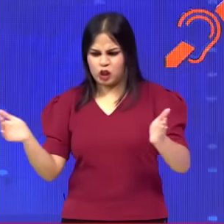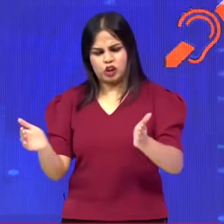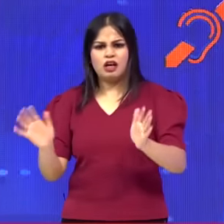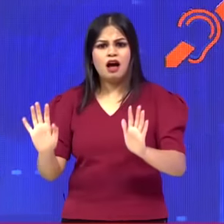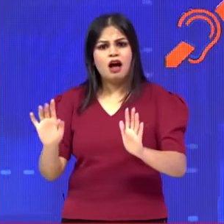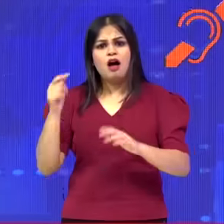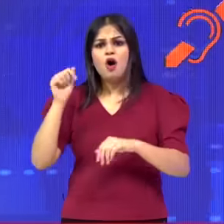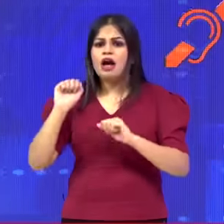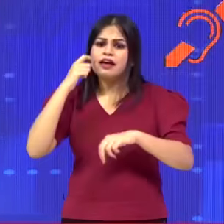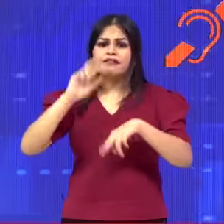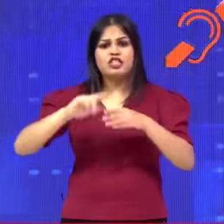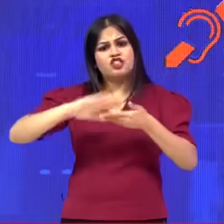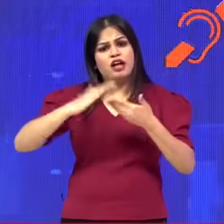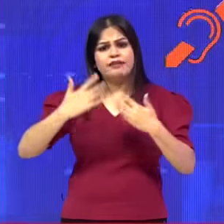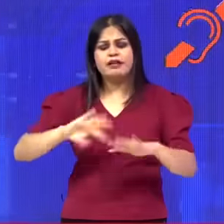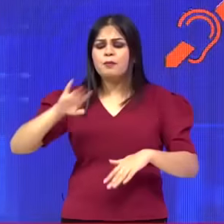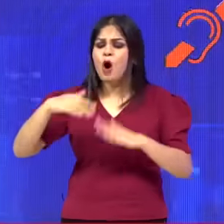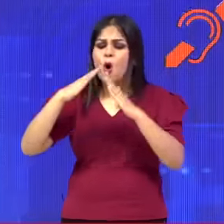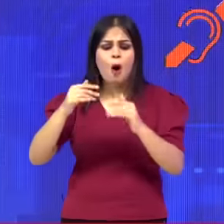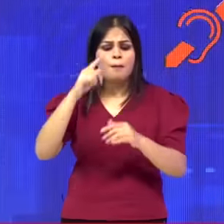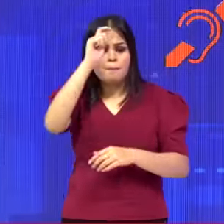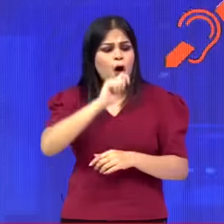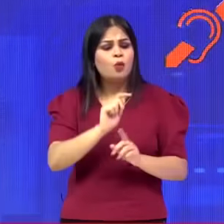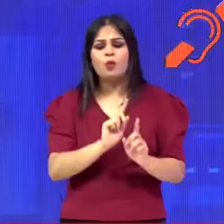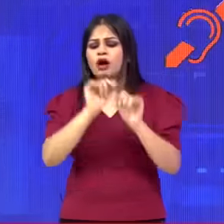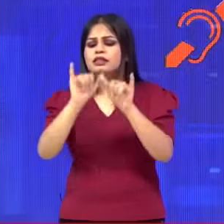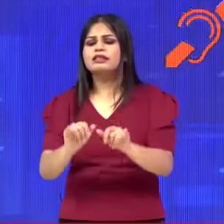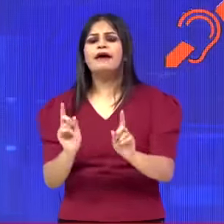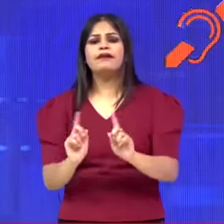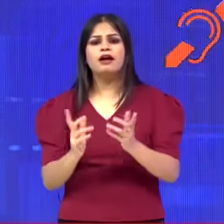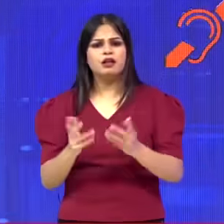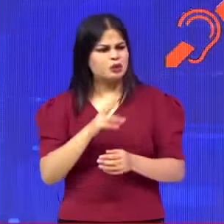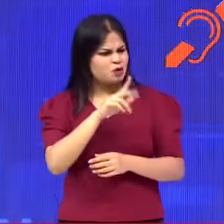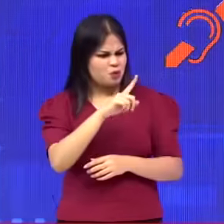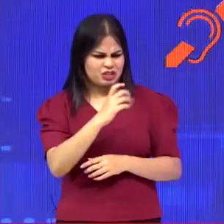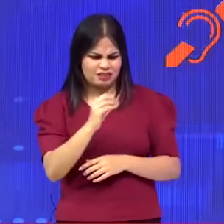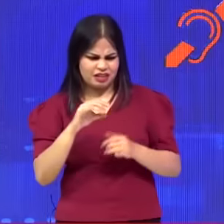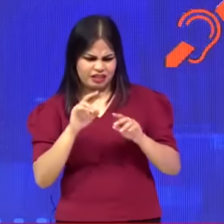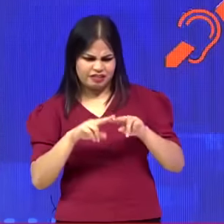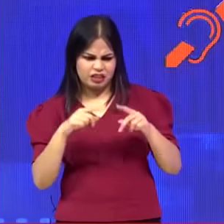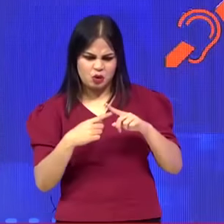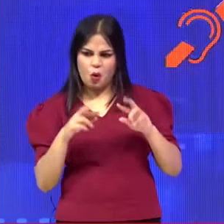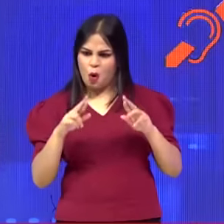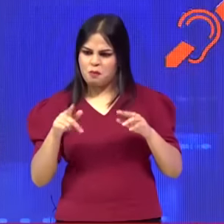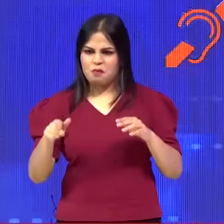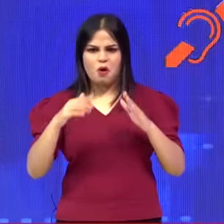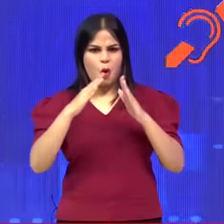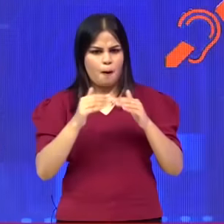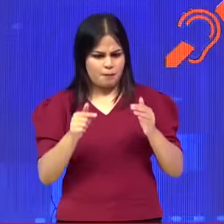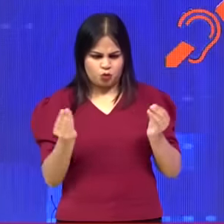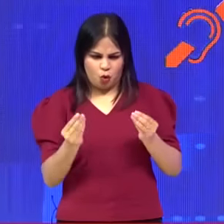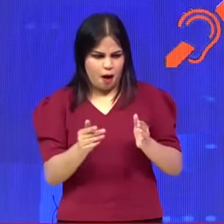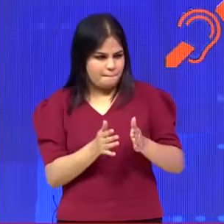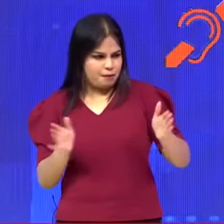रखेंगे कहाँ? 170 स्क्वायर फीट नहीं, उससे थोड़ा बड़ा है सर। उससे थोड़ा सा बड़ा